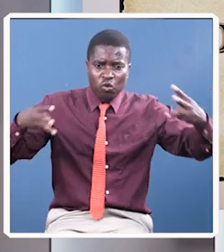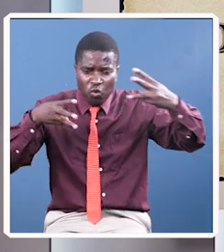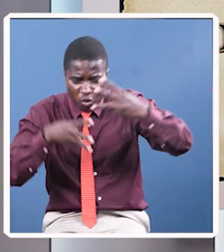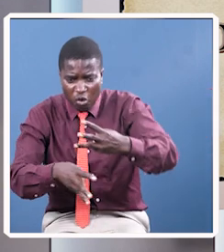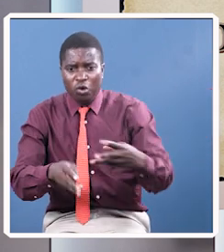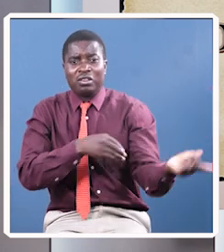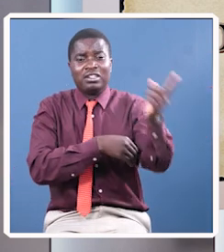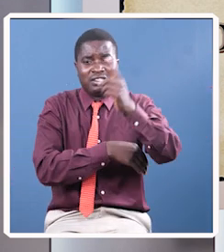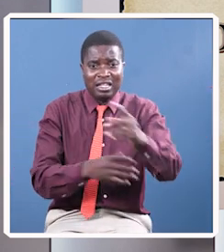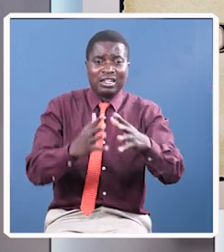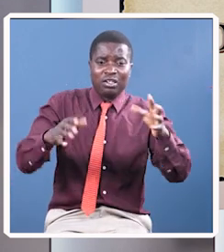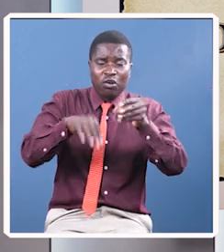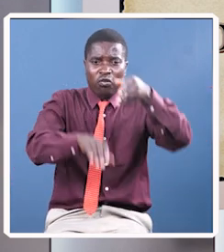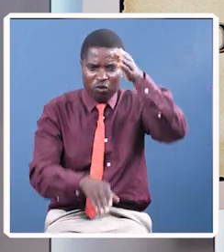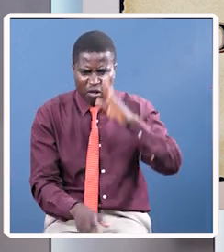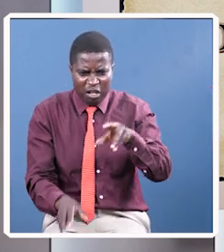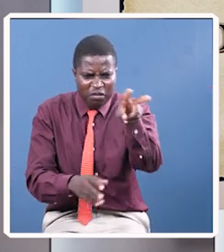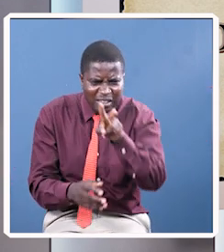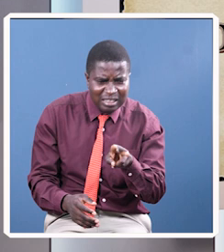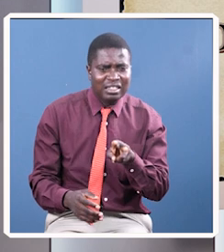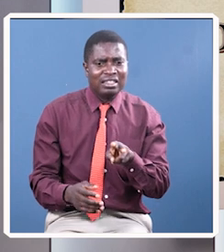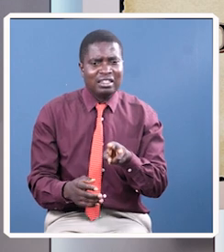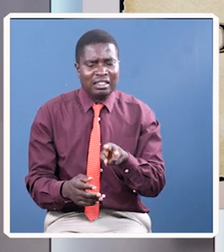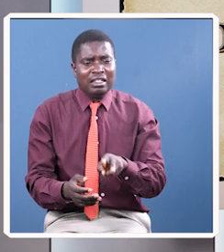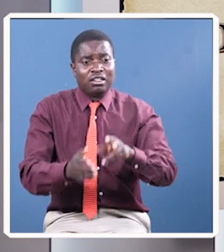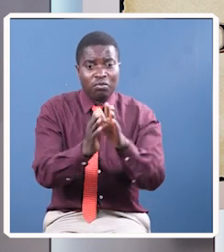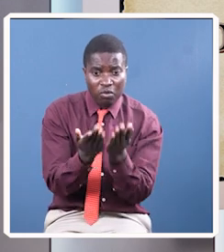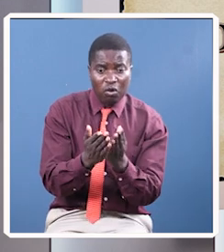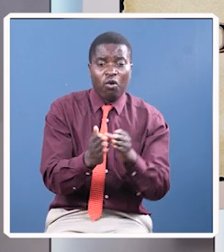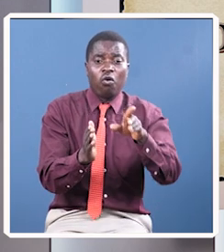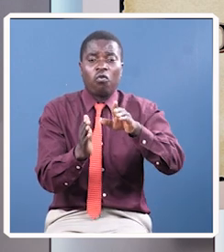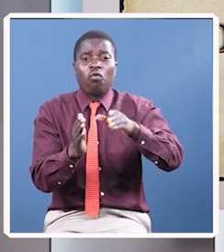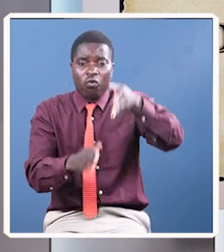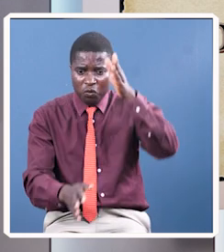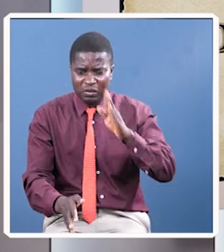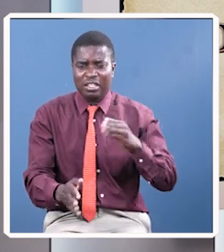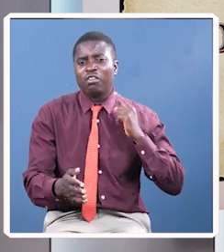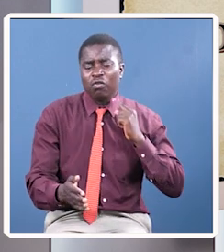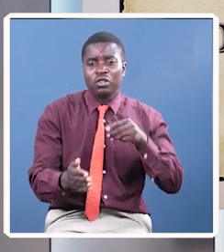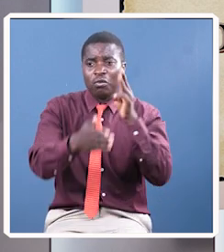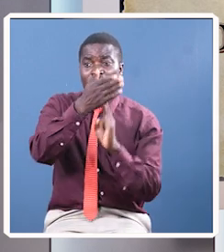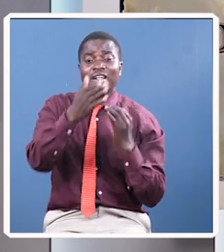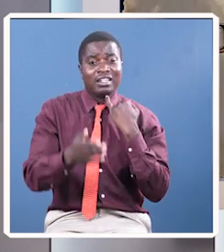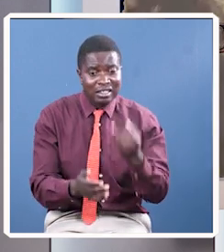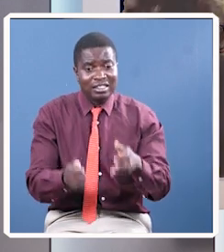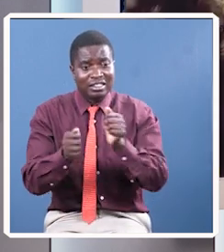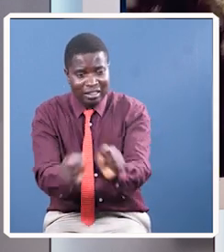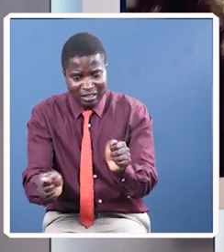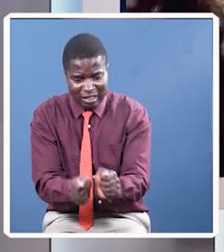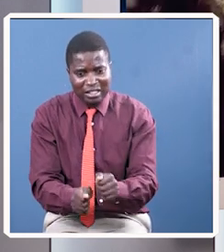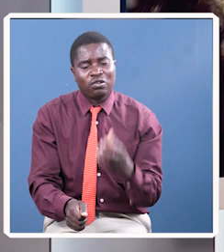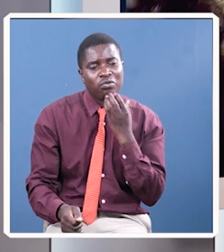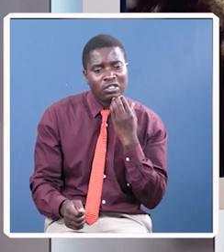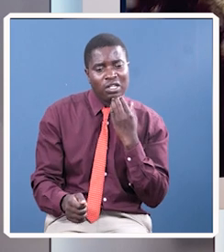Armageddon. So patiri kutarisa muprofita wenhema, muprofita wenhema inganga. Saka zvaunogona kuita iwo zvinogona kukubetsera kutora